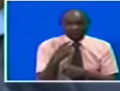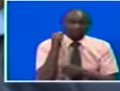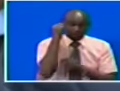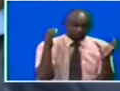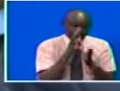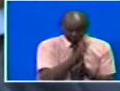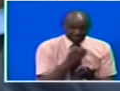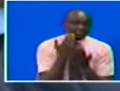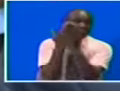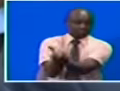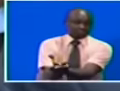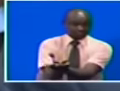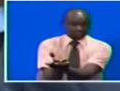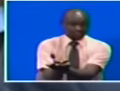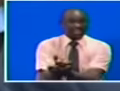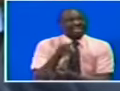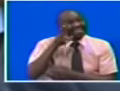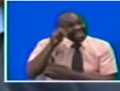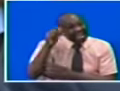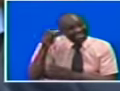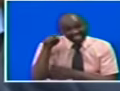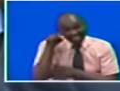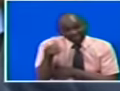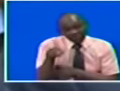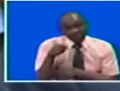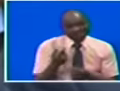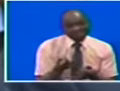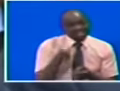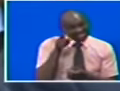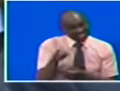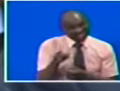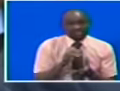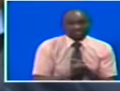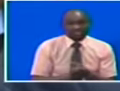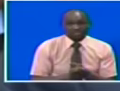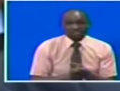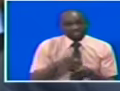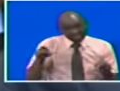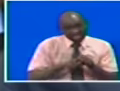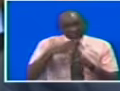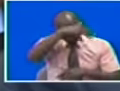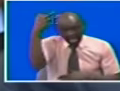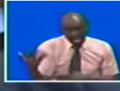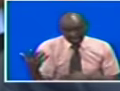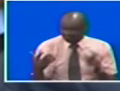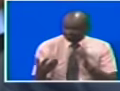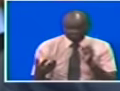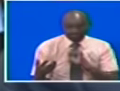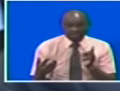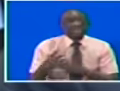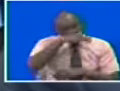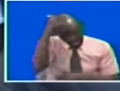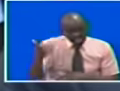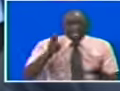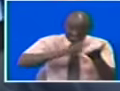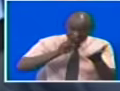sababu NASA sio kama tulivyofanya 2002 kama NARC. NARC ilikuwa imesajiliwa